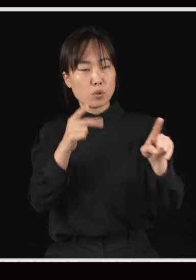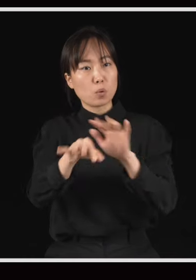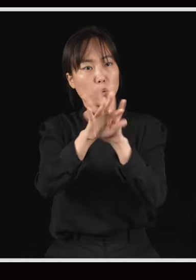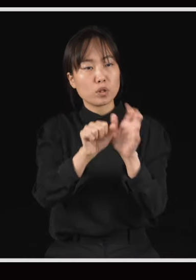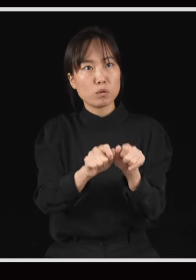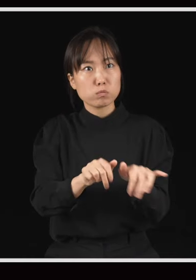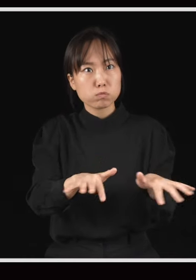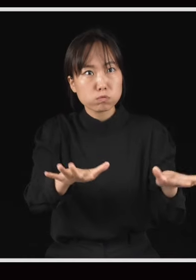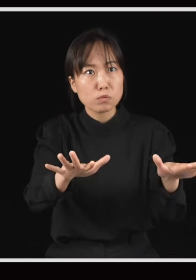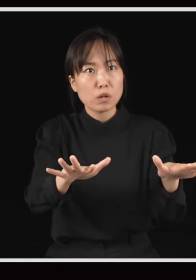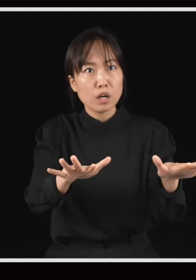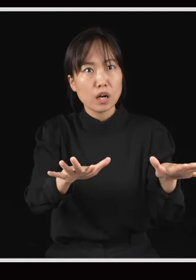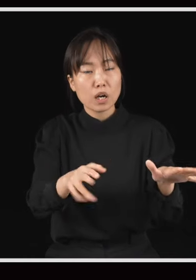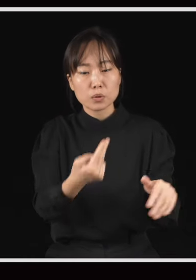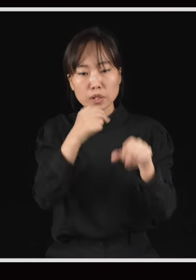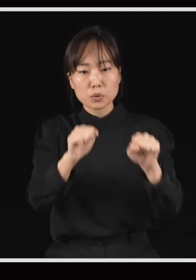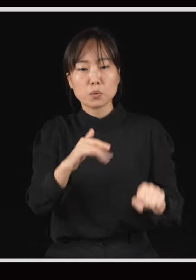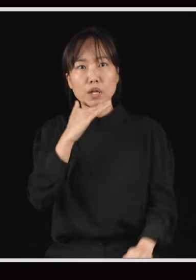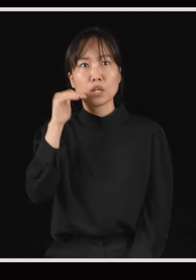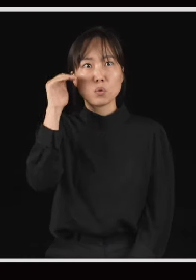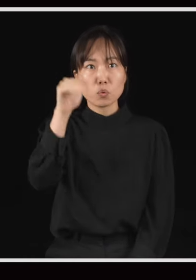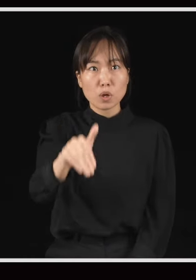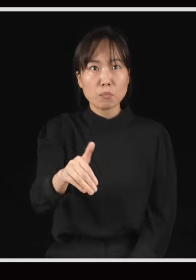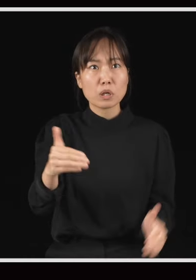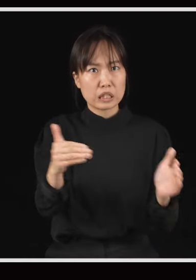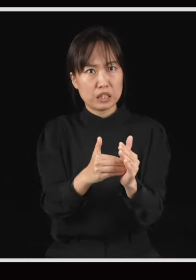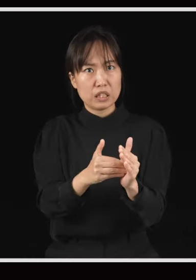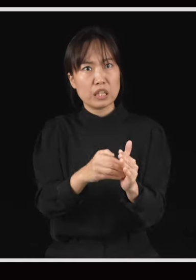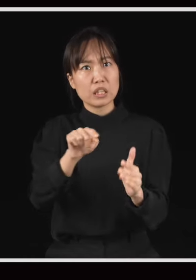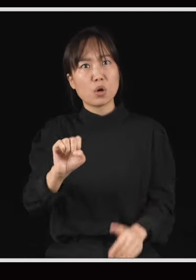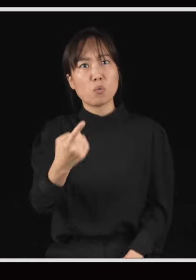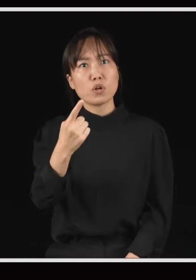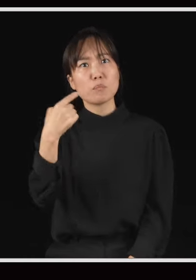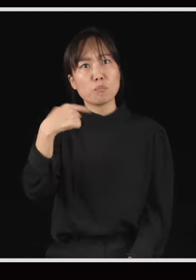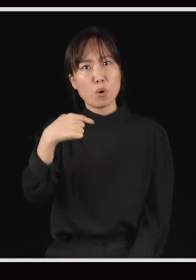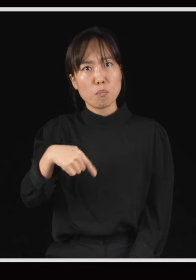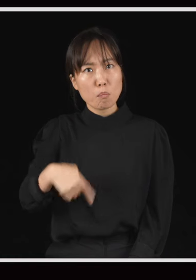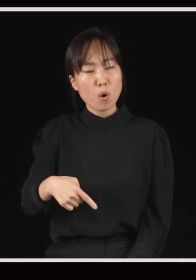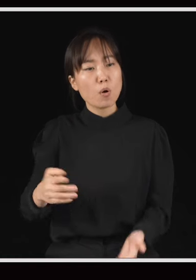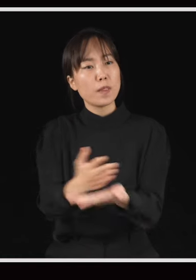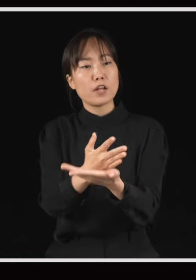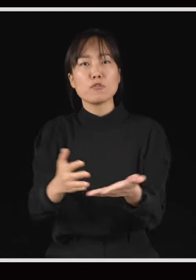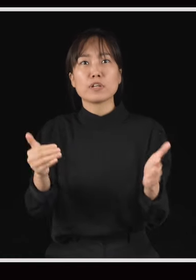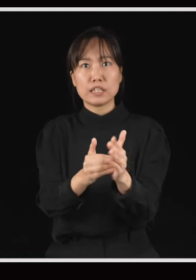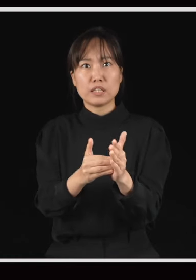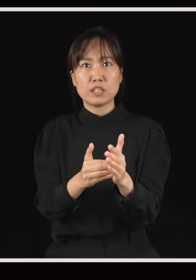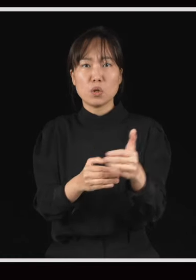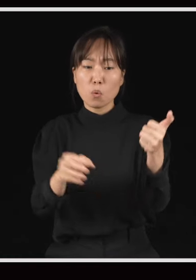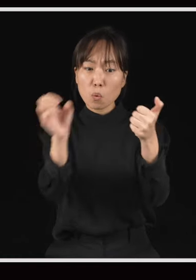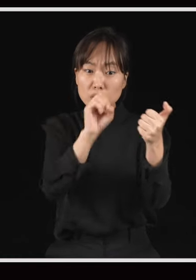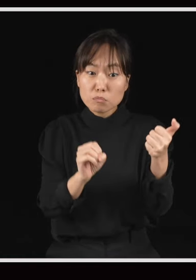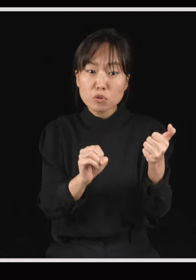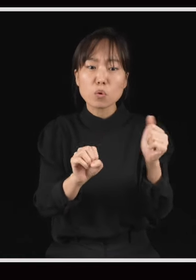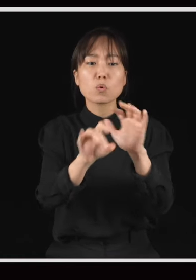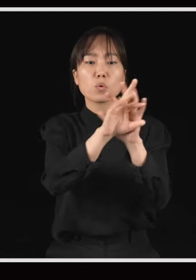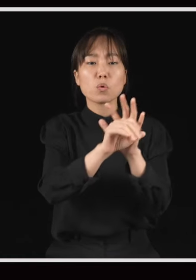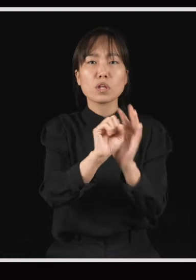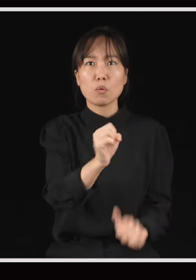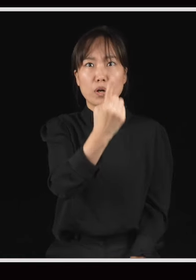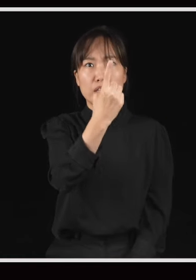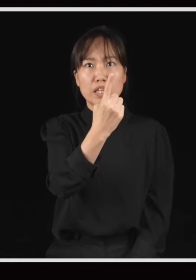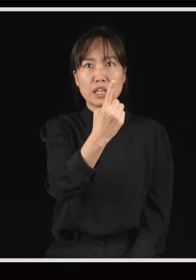거, 코로나 이후에 수명 줄어든 거를 이렇게 분해를 해서 설명을 합니다. 일단 절반은 코로나19가 먹고